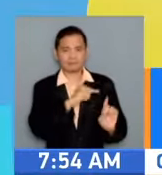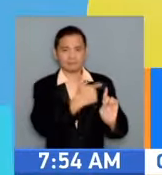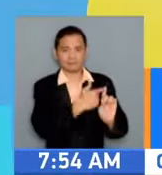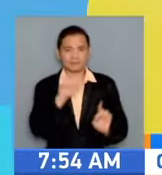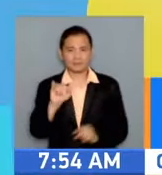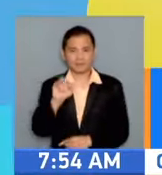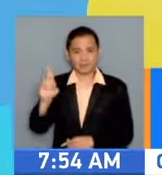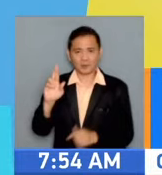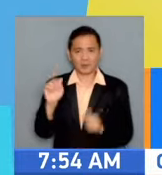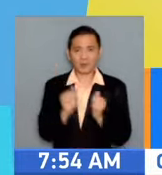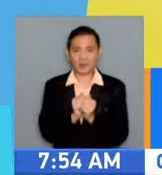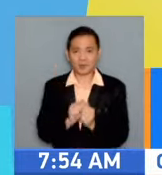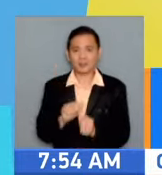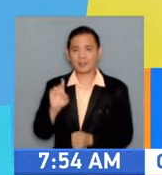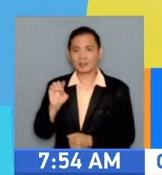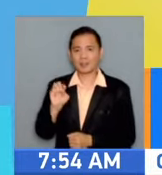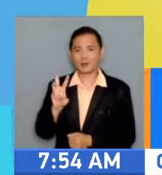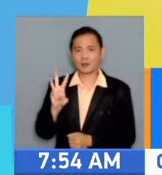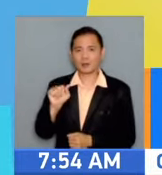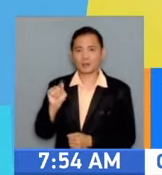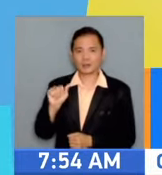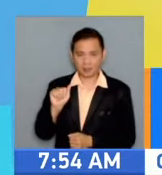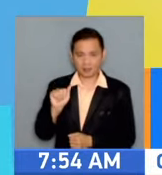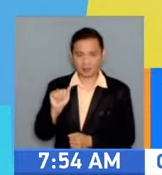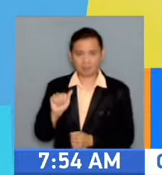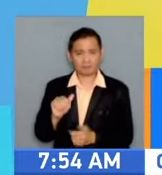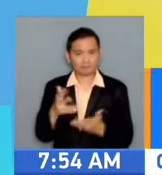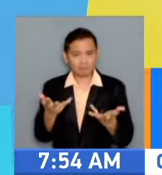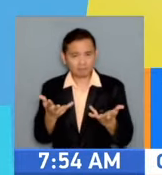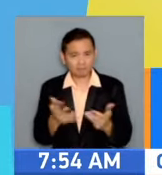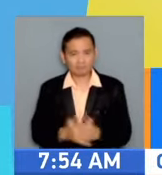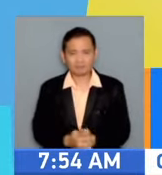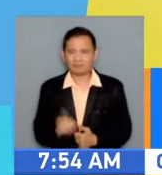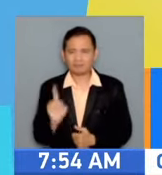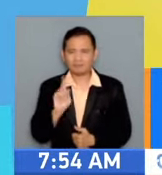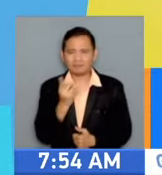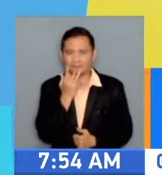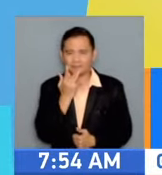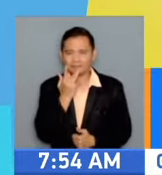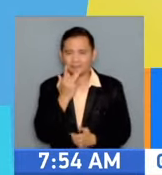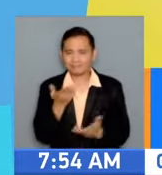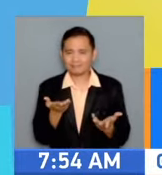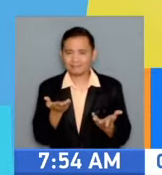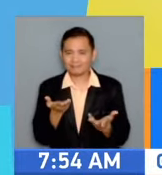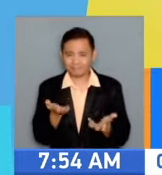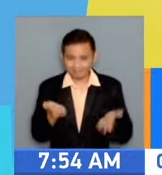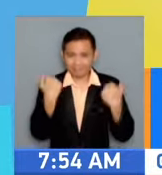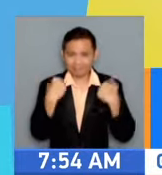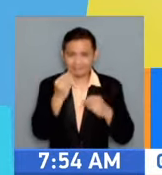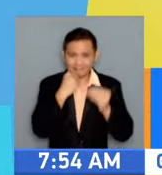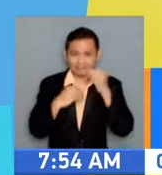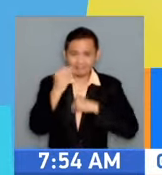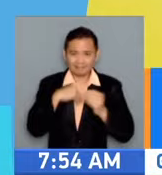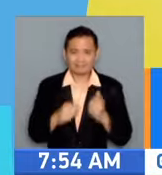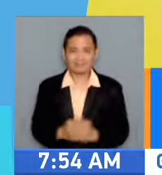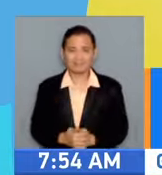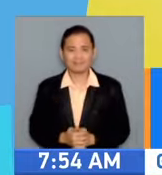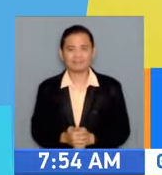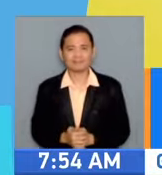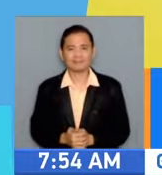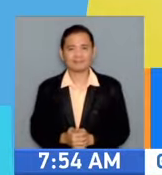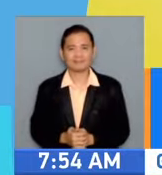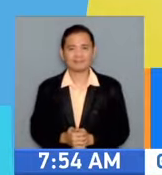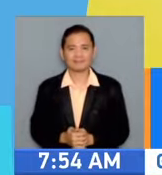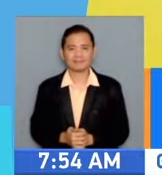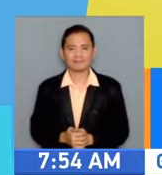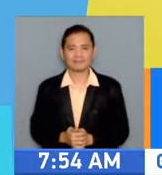ng Pares. Chef, ano pa bang matitikman natin dyan? Tikman na yan! Hi, Diwata! A